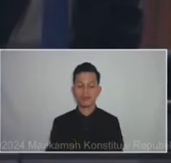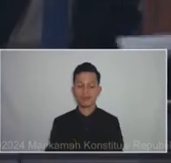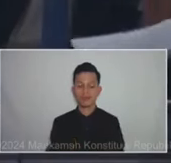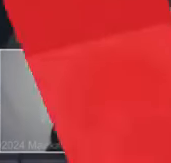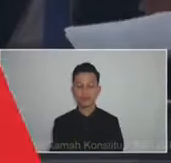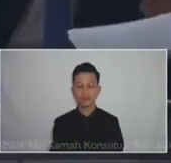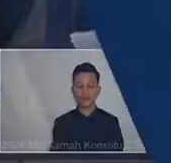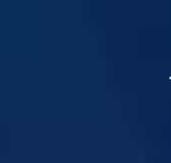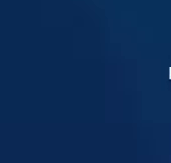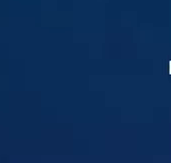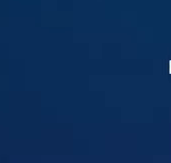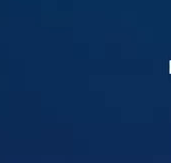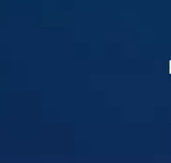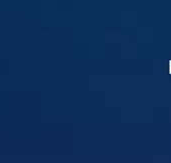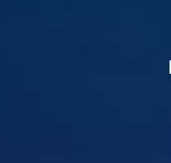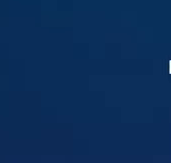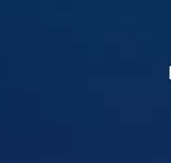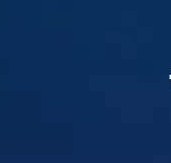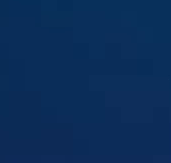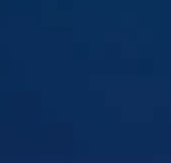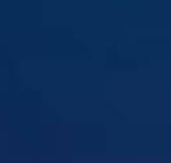61 putusan